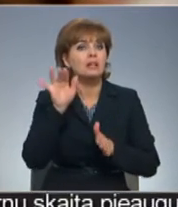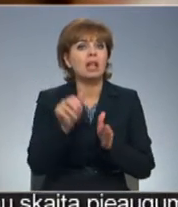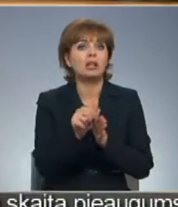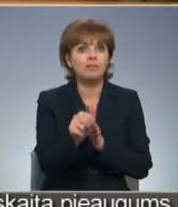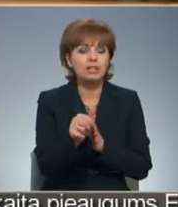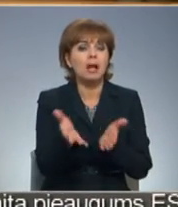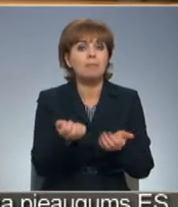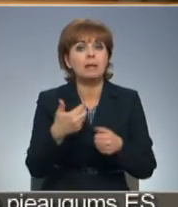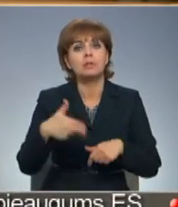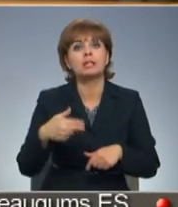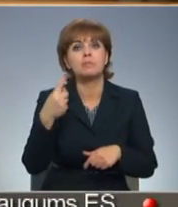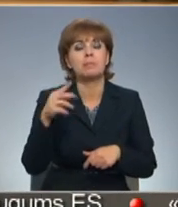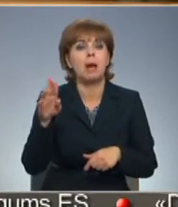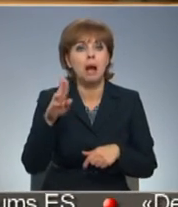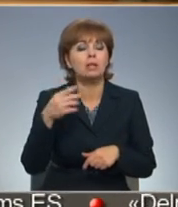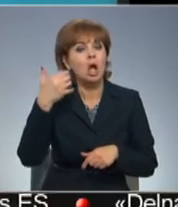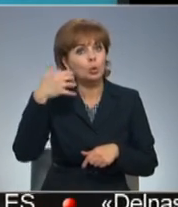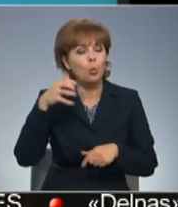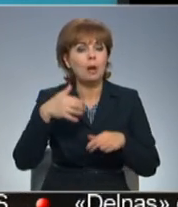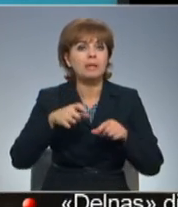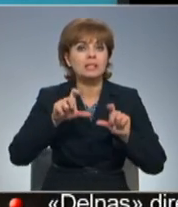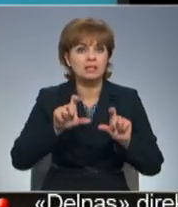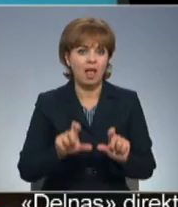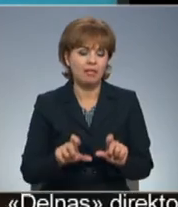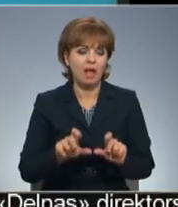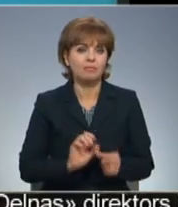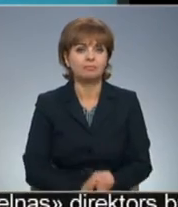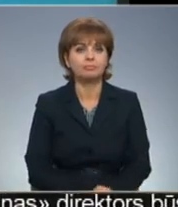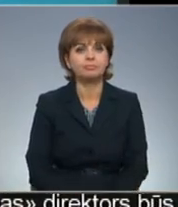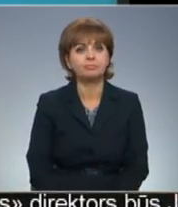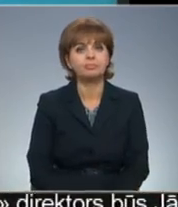pieņemts 31. Marta domes sēdē. Sandra Zariņa, Kārlis Kumsārs, Vidzemes televīzija.